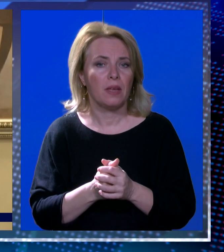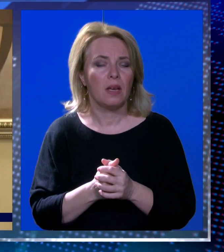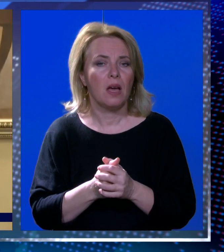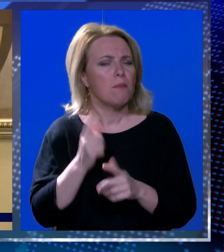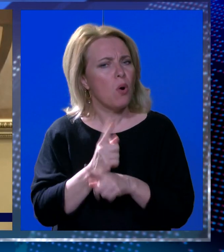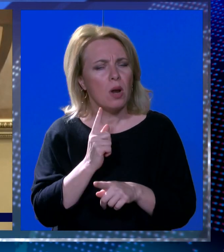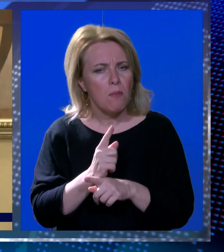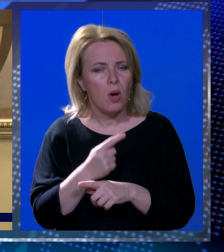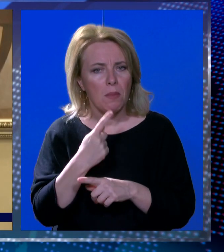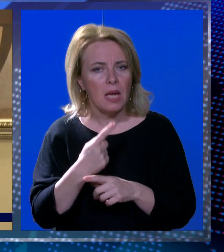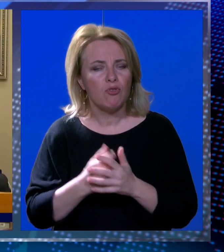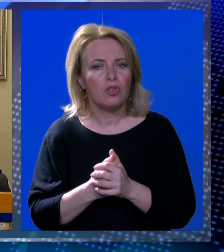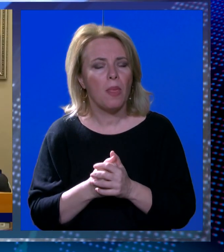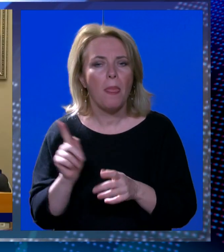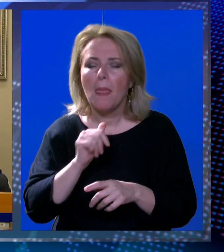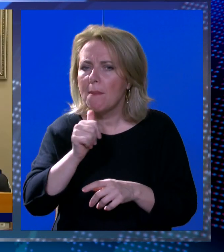ništa. Kolega.